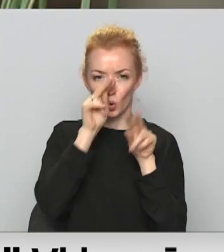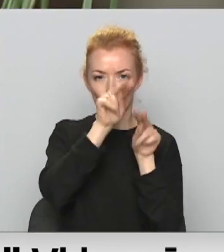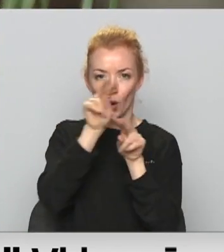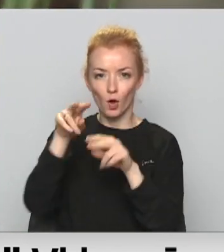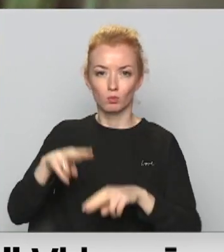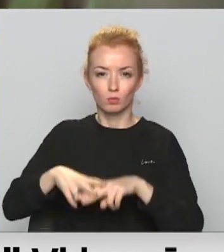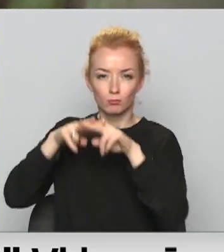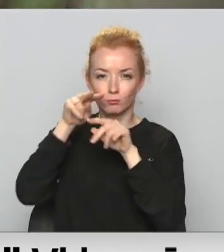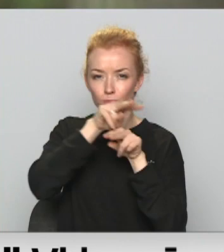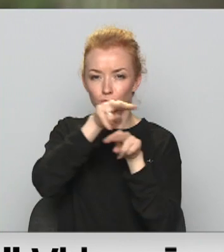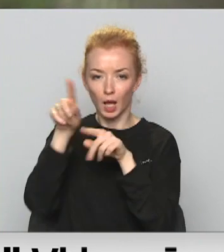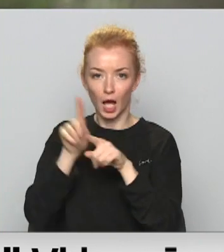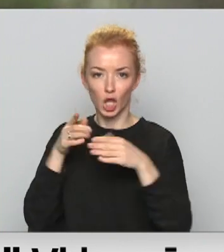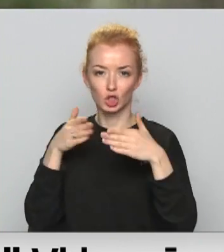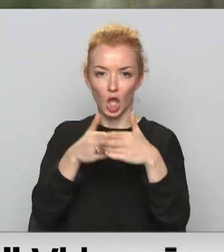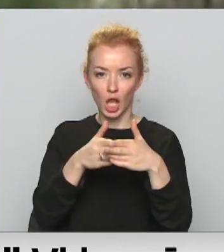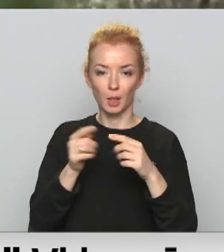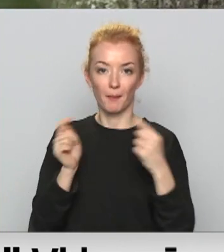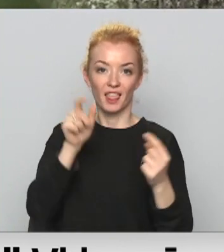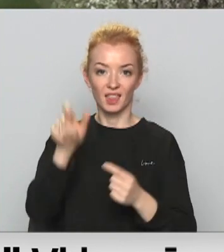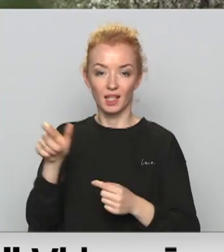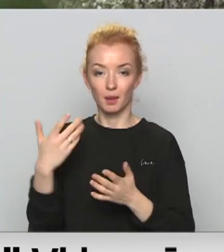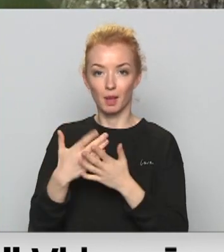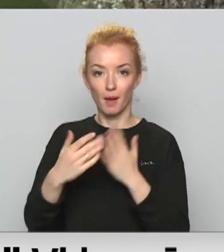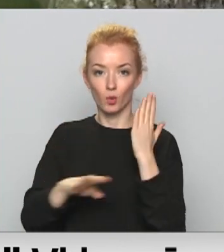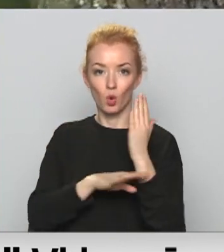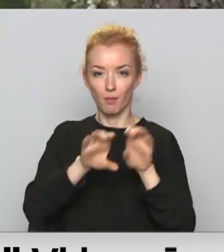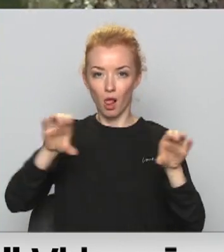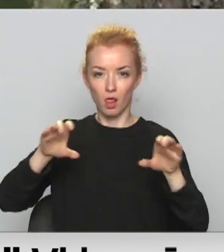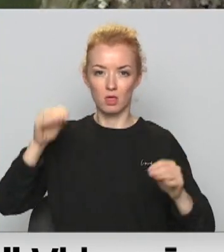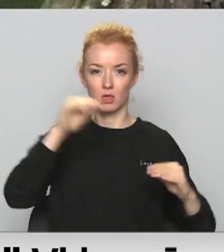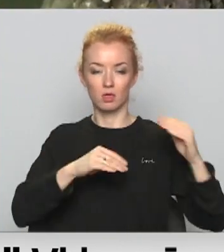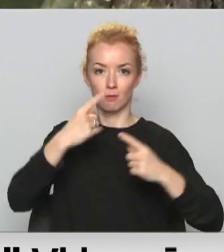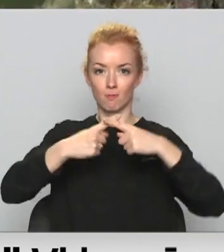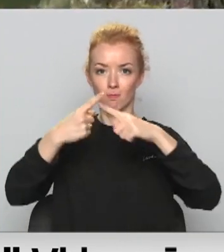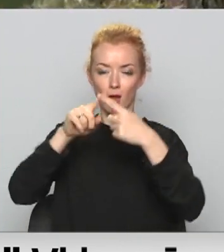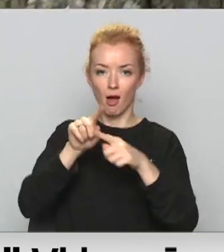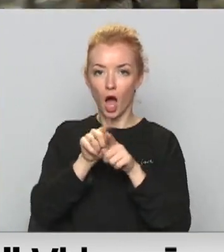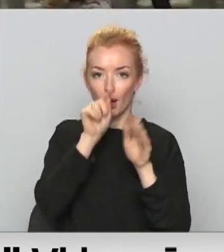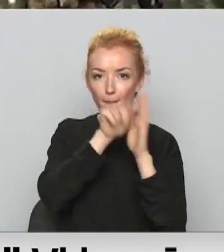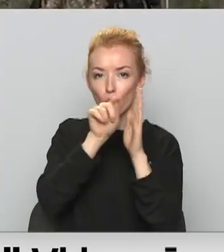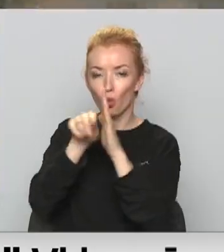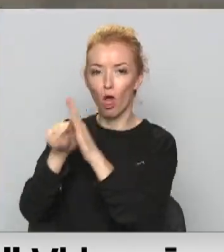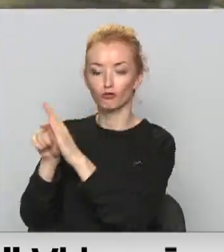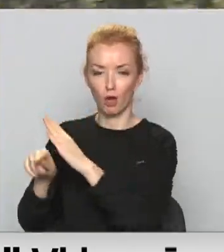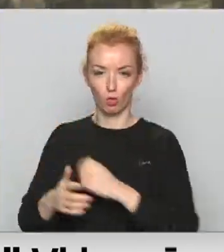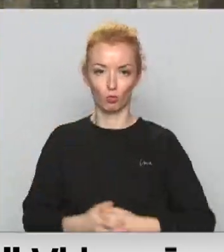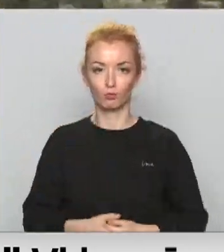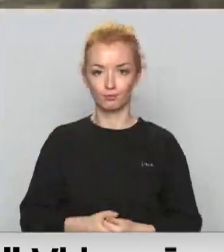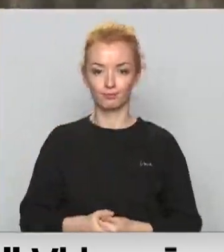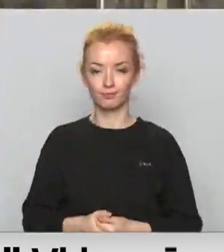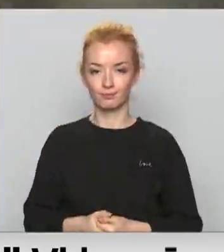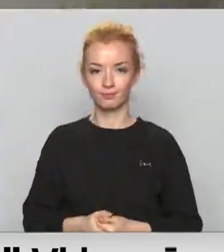posteņus, uzstādot šķēršļus pretiniekiem, piemēram, baļķu kravu uz ceļa, kā arī veicot patrulēšanu.